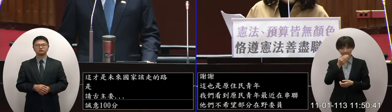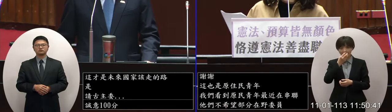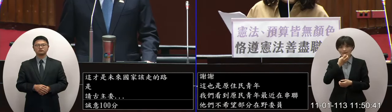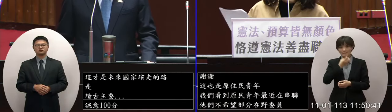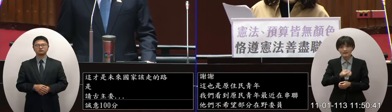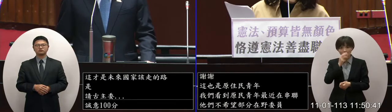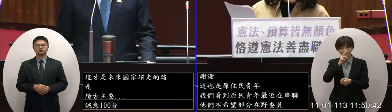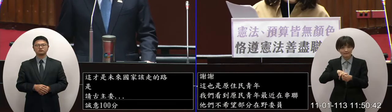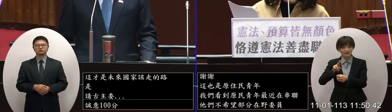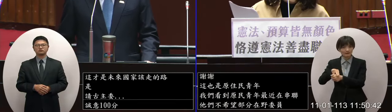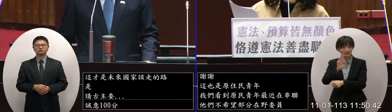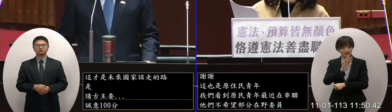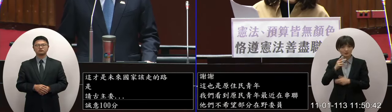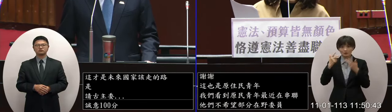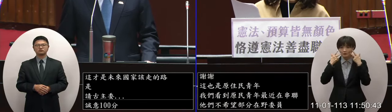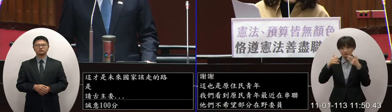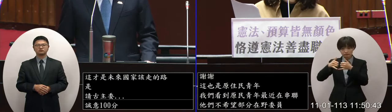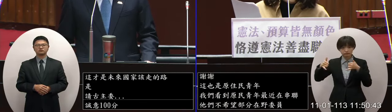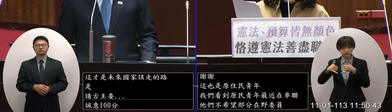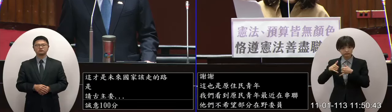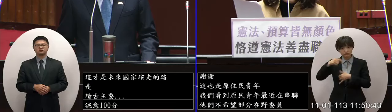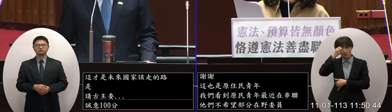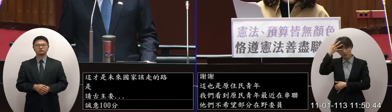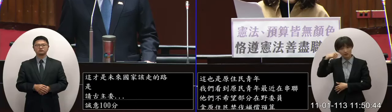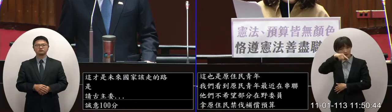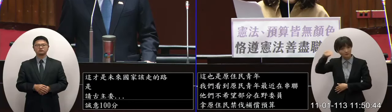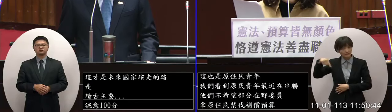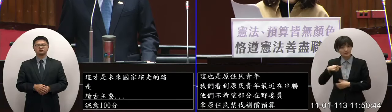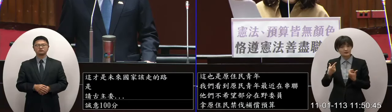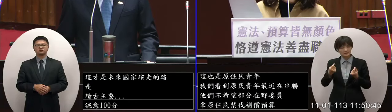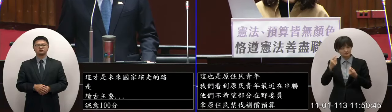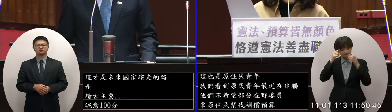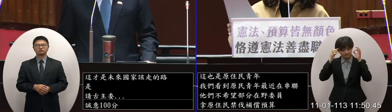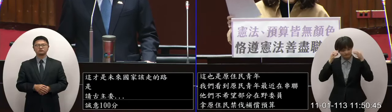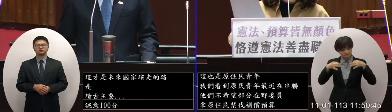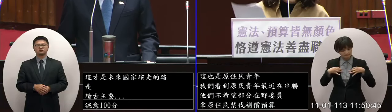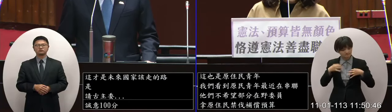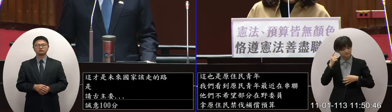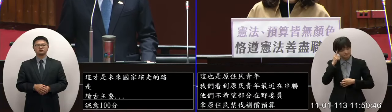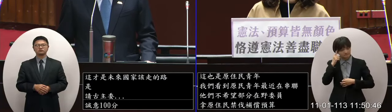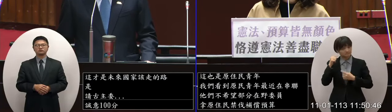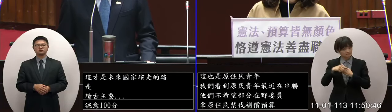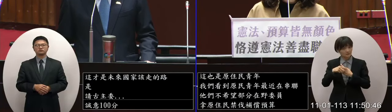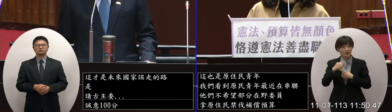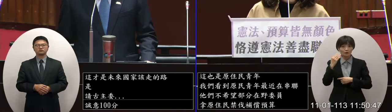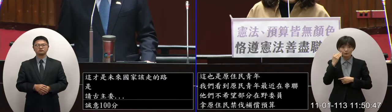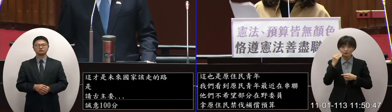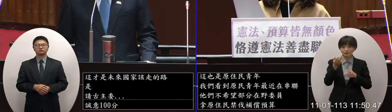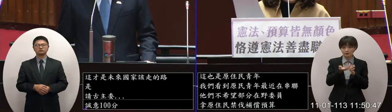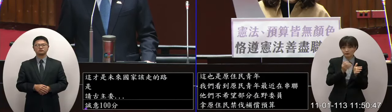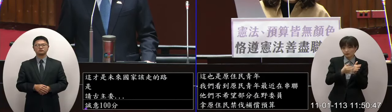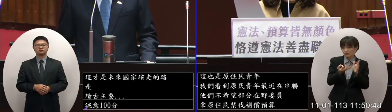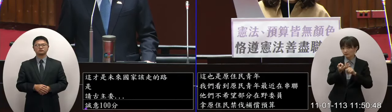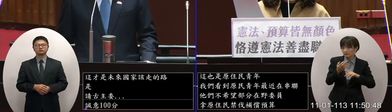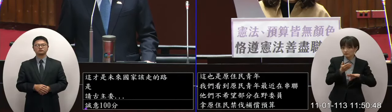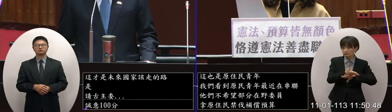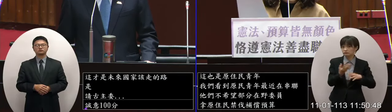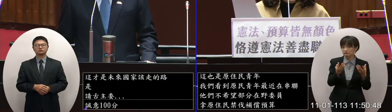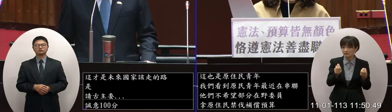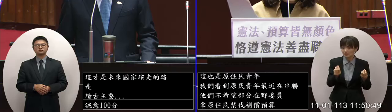在反省，也在抵抗。同样的，原乡产业发展如果预算没有通过，一